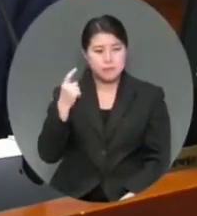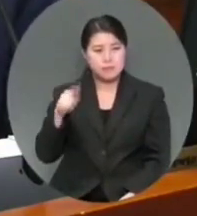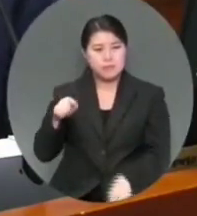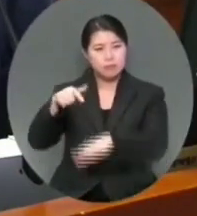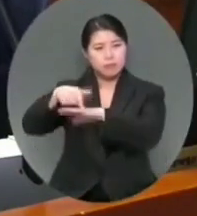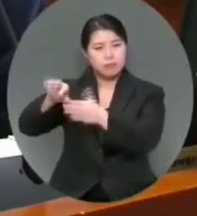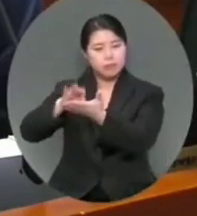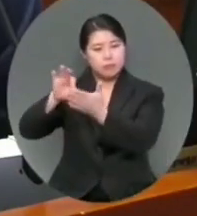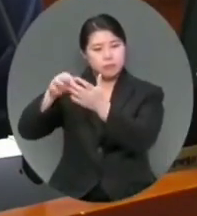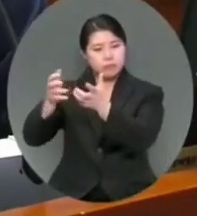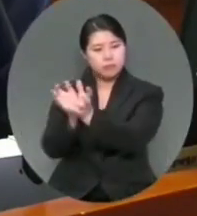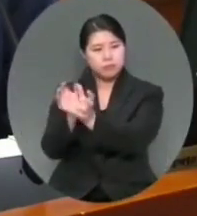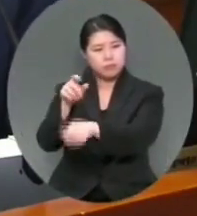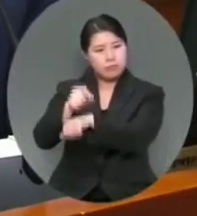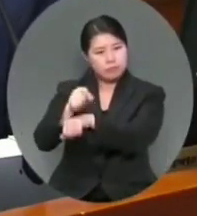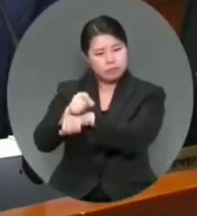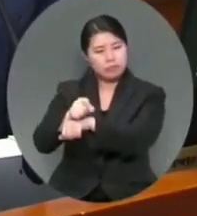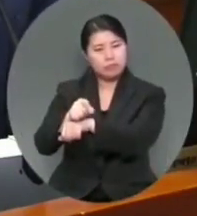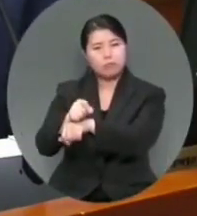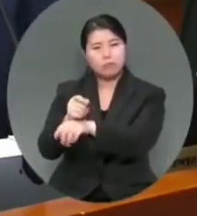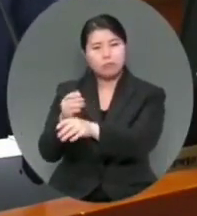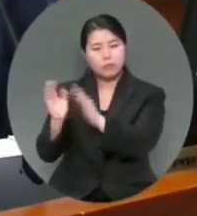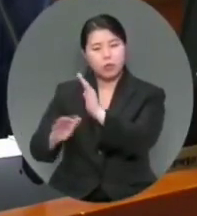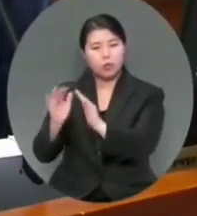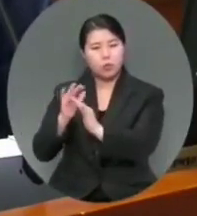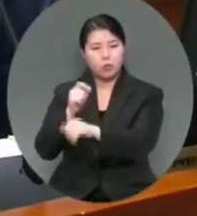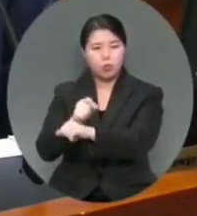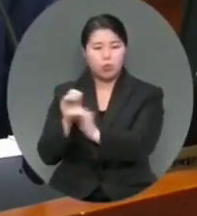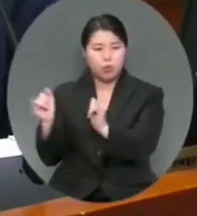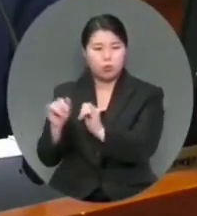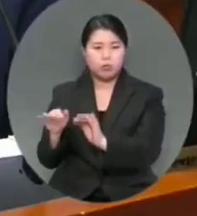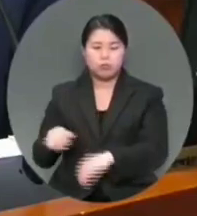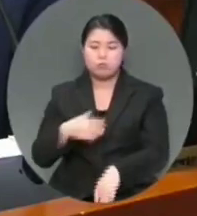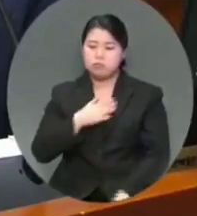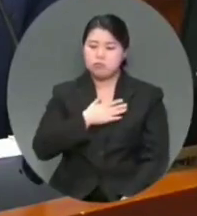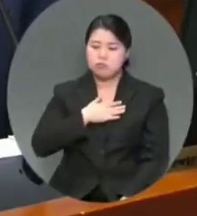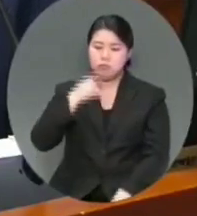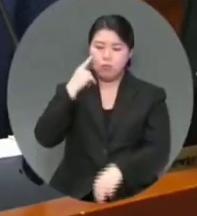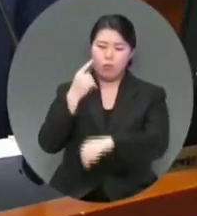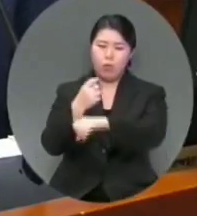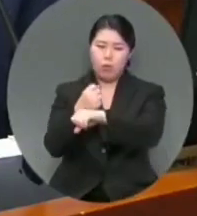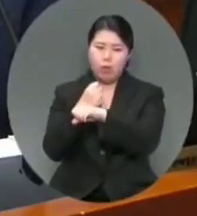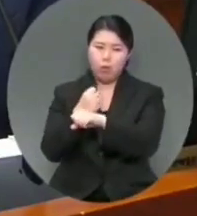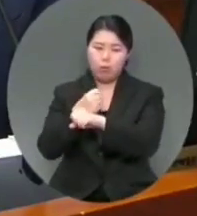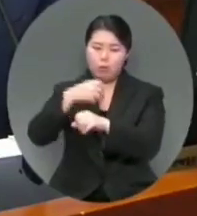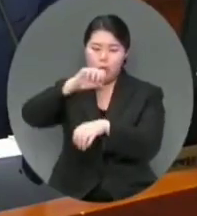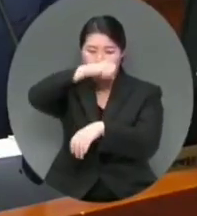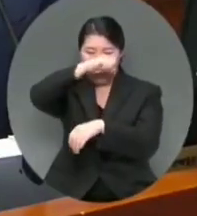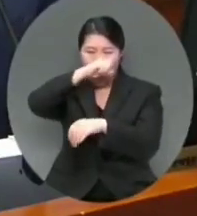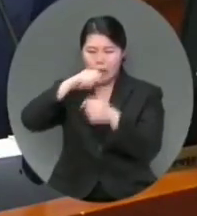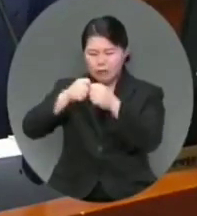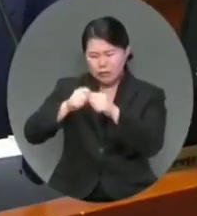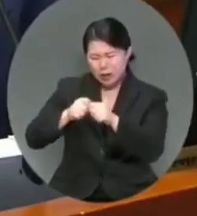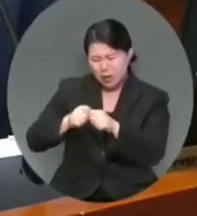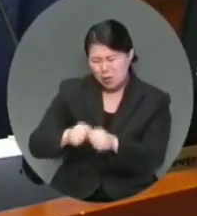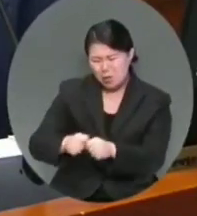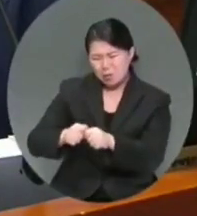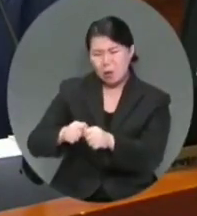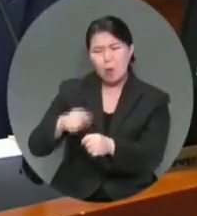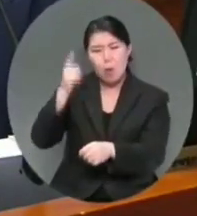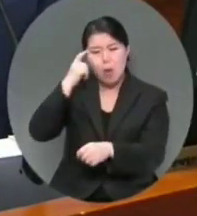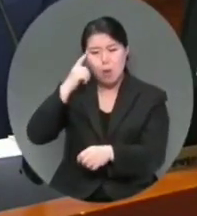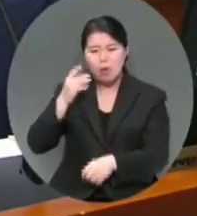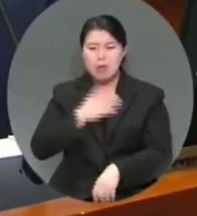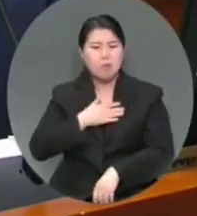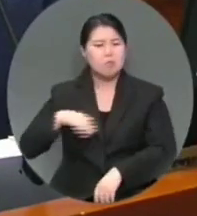사무관 뭐 이런 주무관 이런 분들이 아니 우리가 왜 이 R&D 예산 이 디테일한 것까지 우리가 다 일일이 따지고 해야 되냐. 우린 못